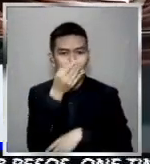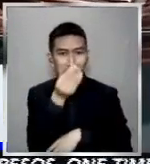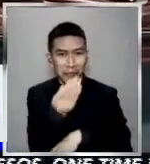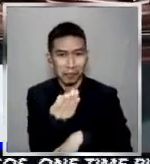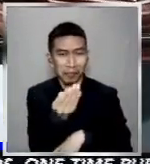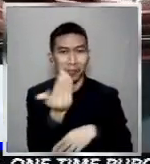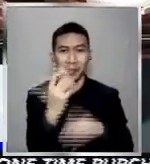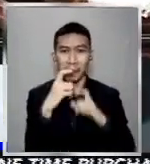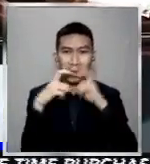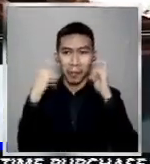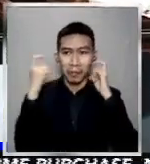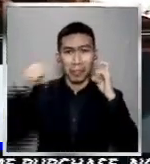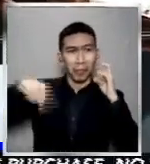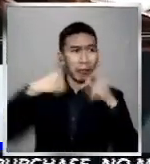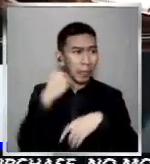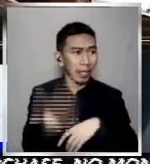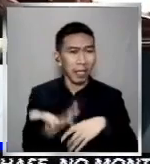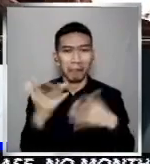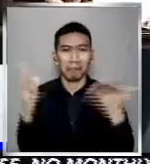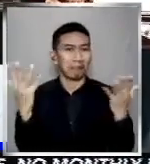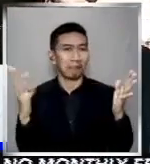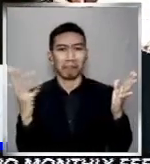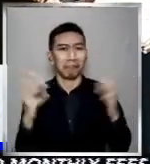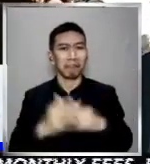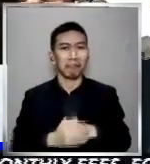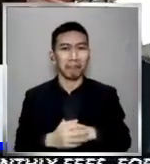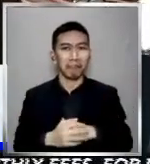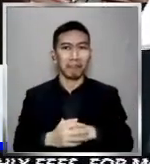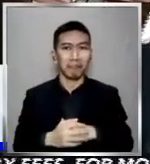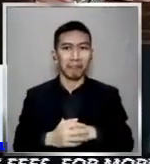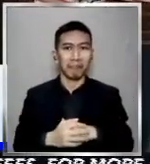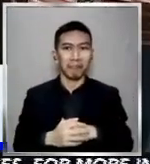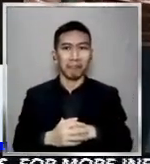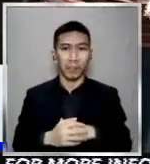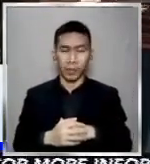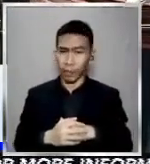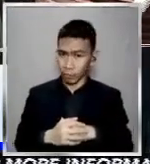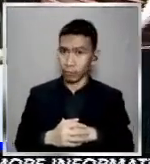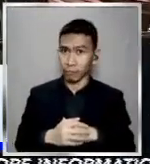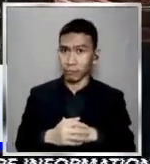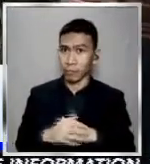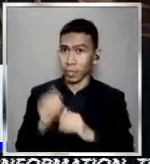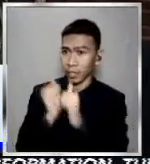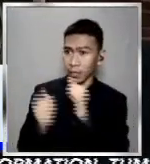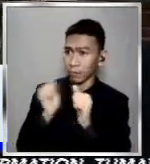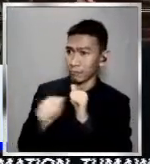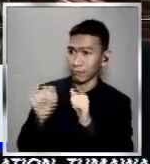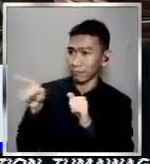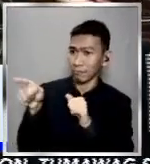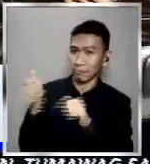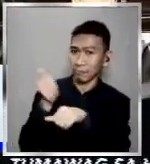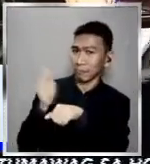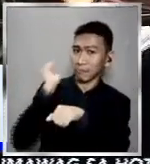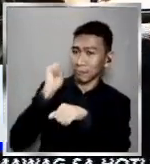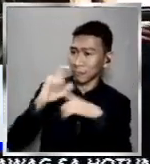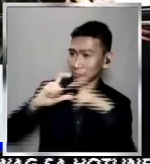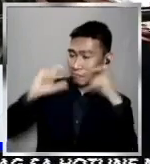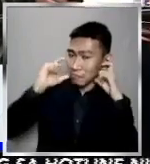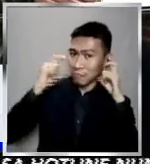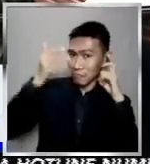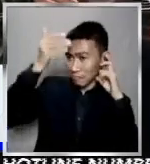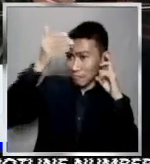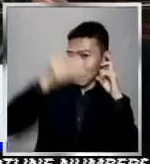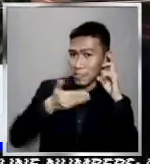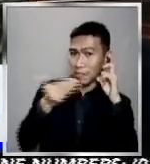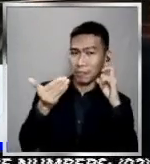Wala. Okay. So talagang wala kayong balak magsuot ng face shield? Face mask? Minsan